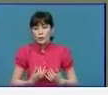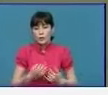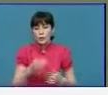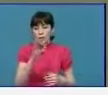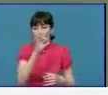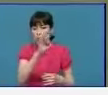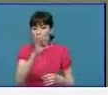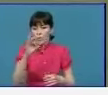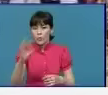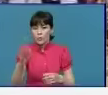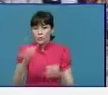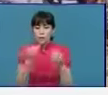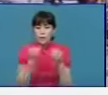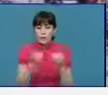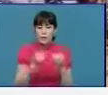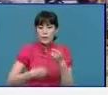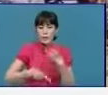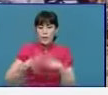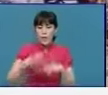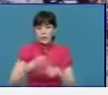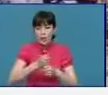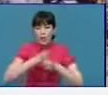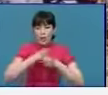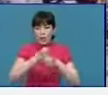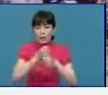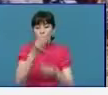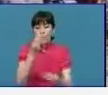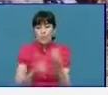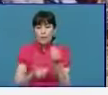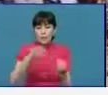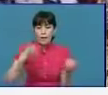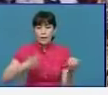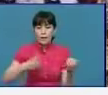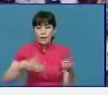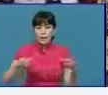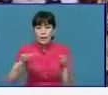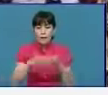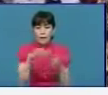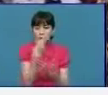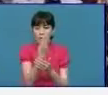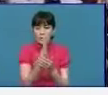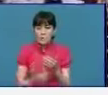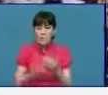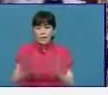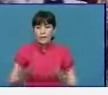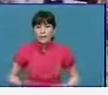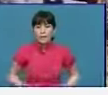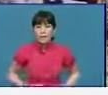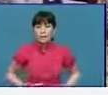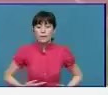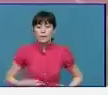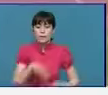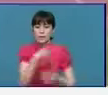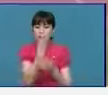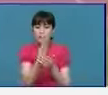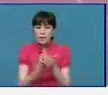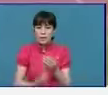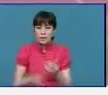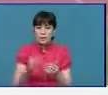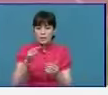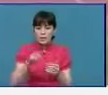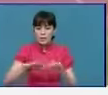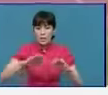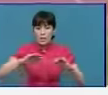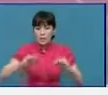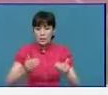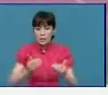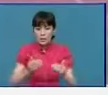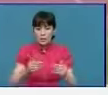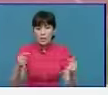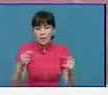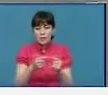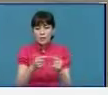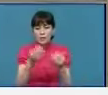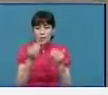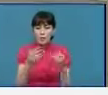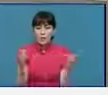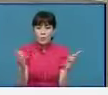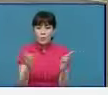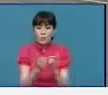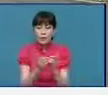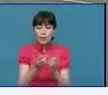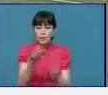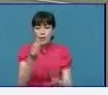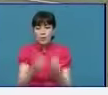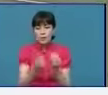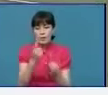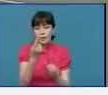алмады. Мұның алдында кубок ойындарында Тараз командасына есе жіберген жерлестеріміз жеңілістің салдарынан есеңгіреп қалған сыңайлы. Бұл кездесуде